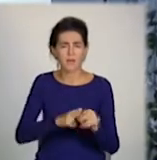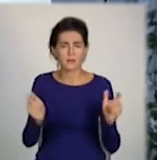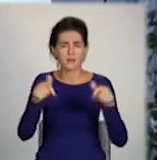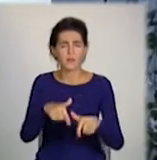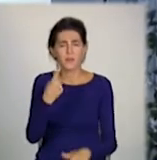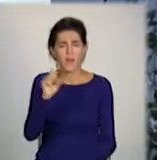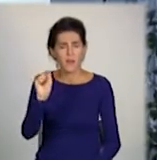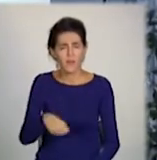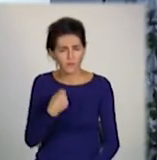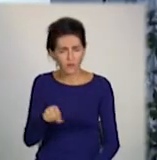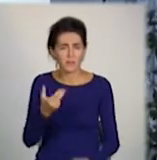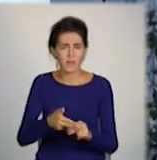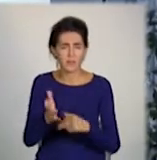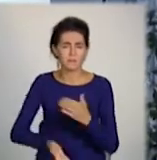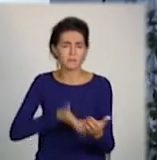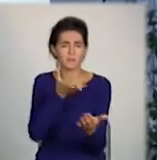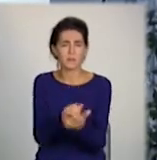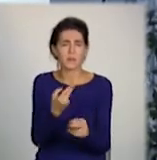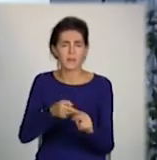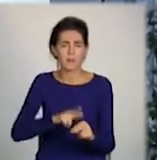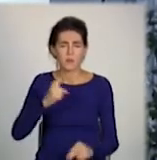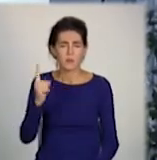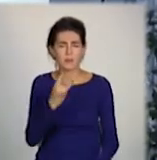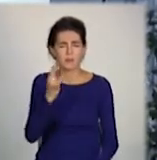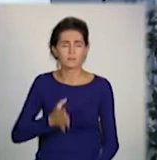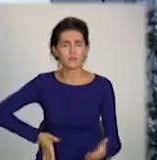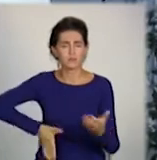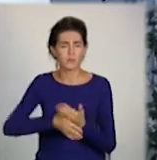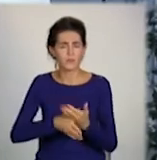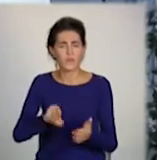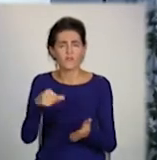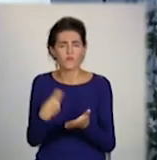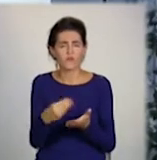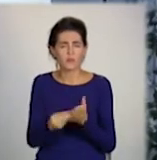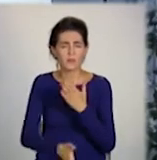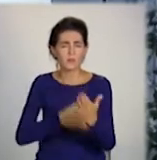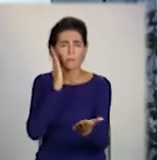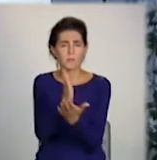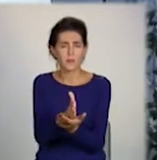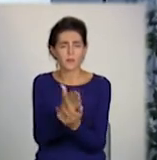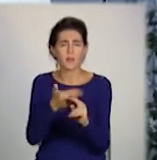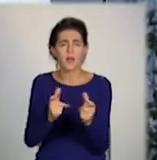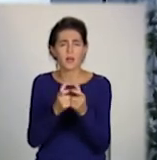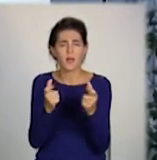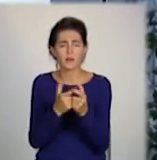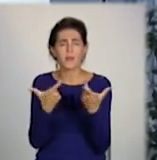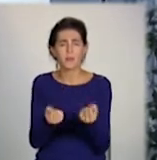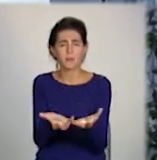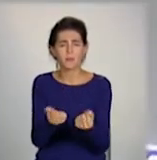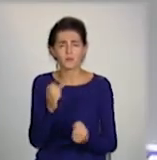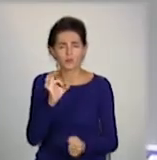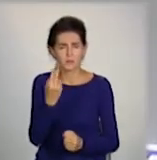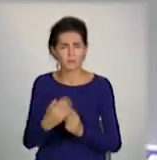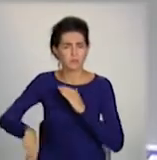І цим дітям буде нарахована саме ця одноразова допомога. Кошти будуть спрямовані на ту картку, де вони отримують соціальні